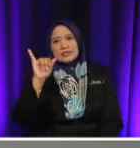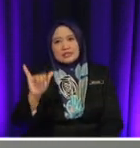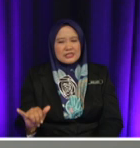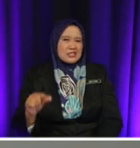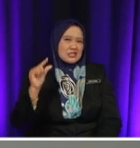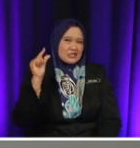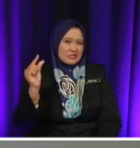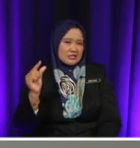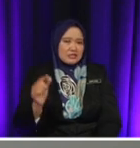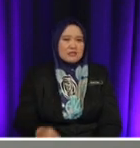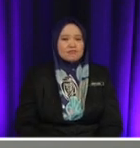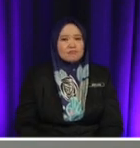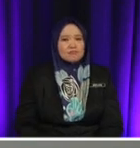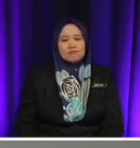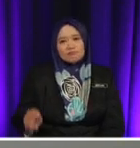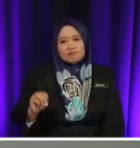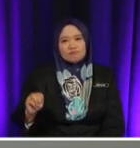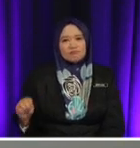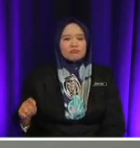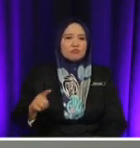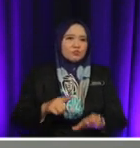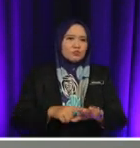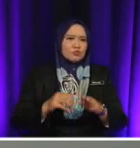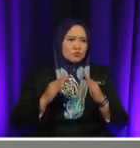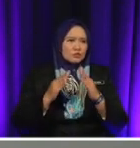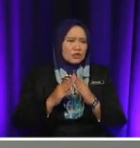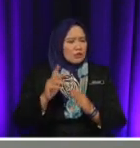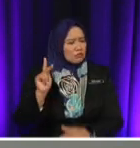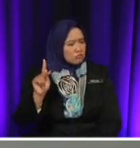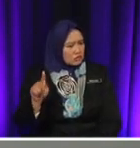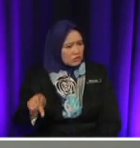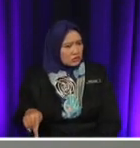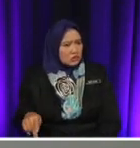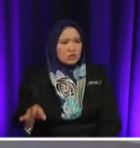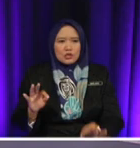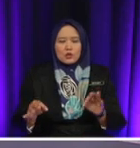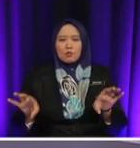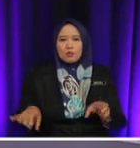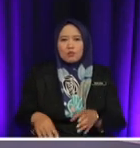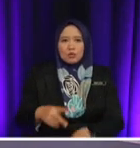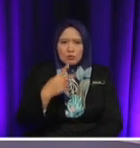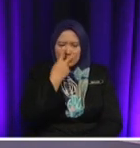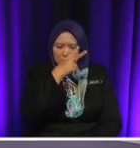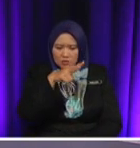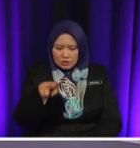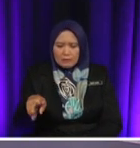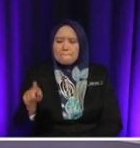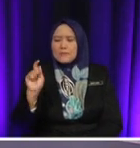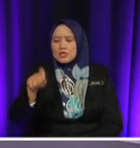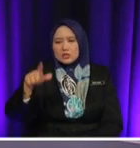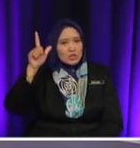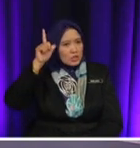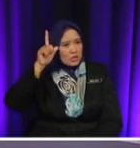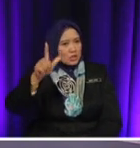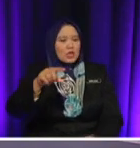okey murid-murid di rumah pastikan untuk membuat pemerhatian ini tengok gambar rajah okey